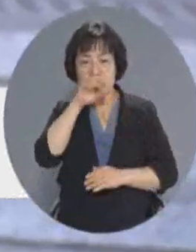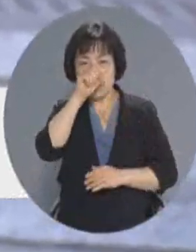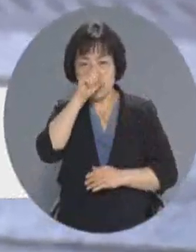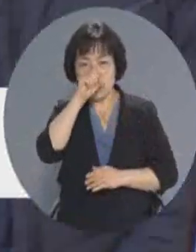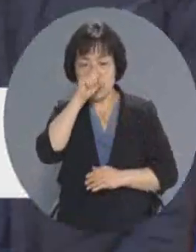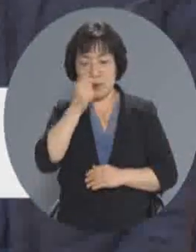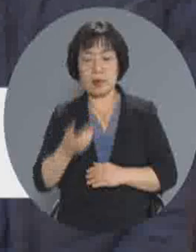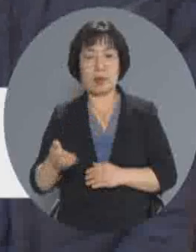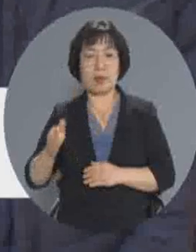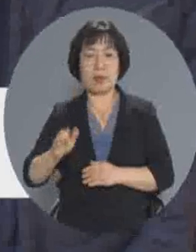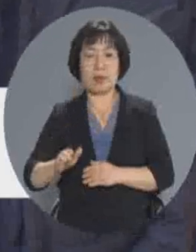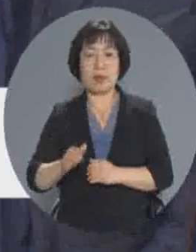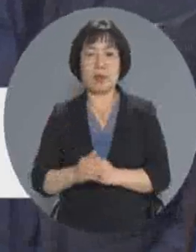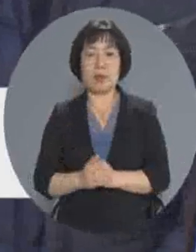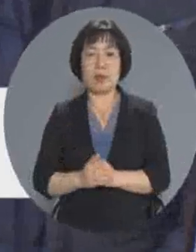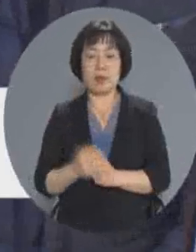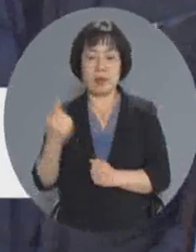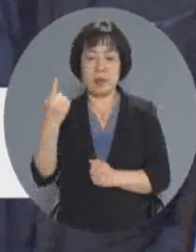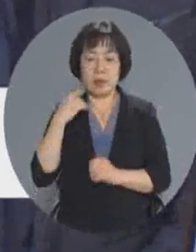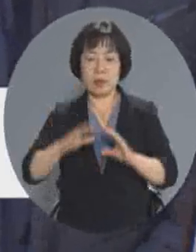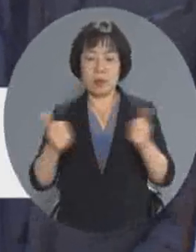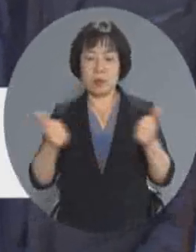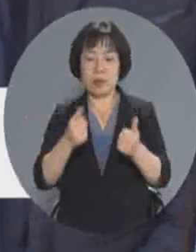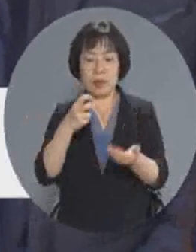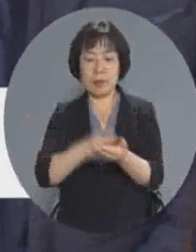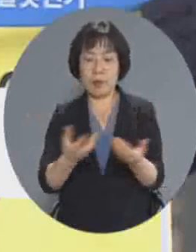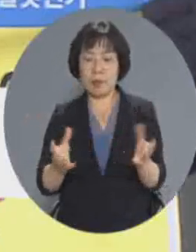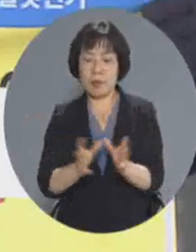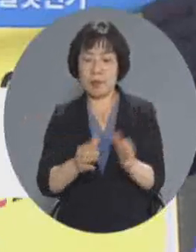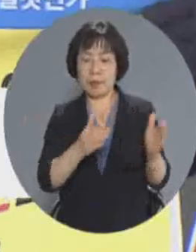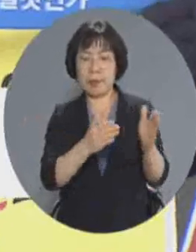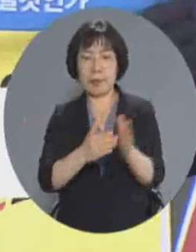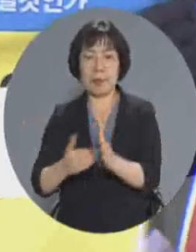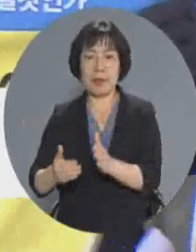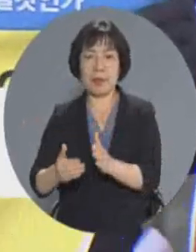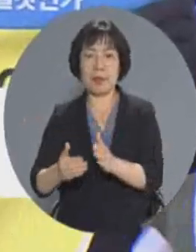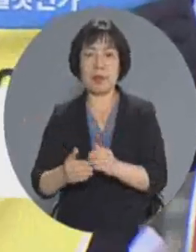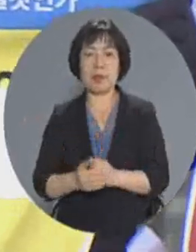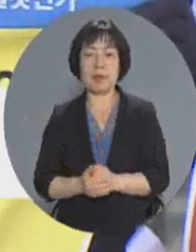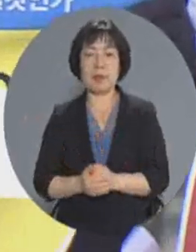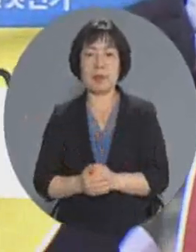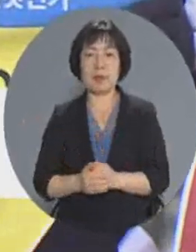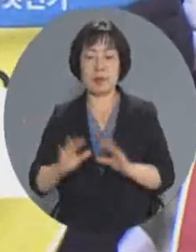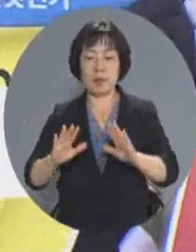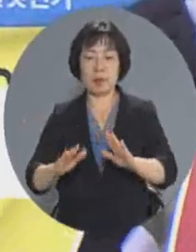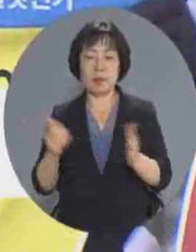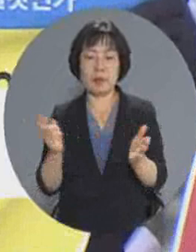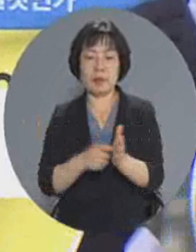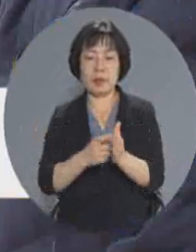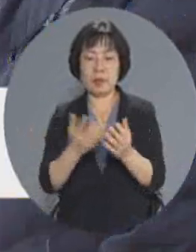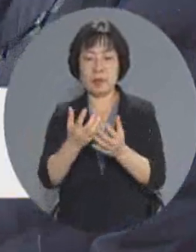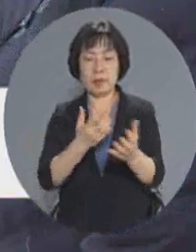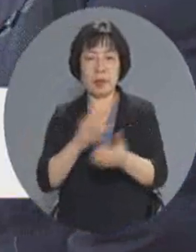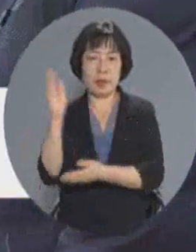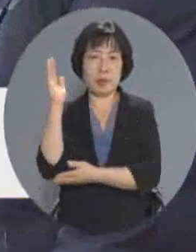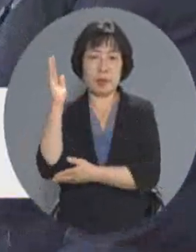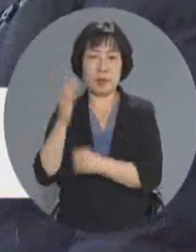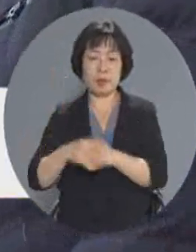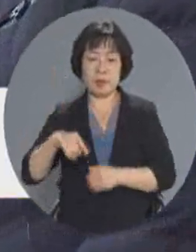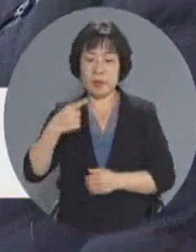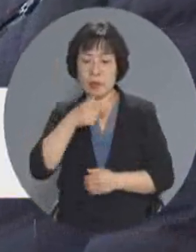대안이 나왔는데도 어제 국회 법사위의 문턱을 넘지 못했다며 오늘 긴급 기자회견을 갖고